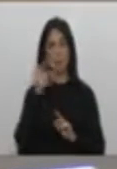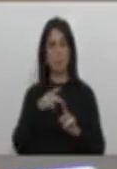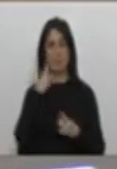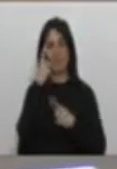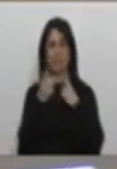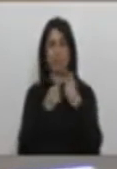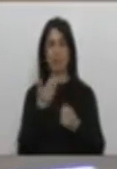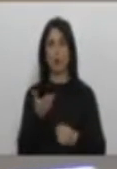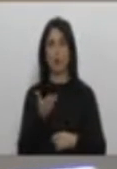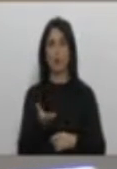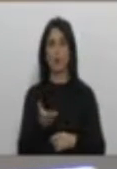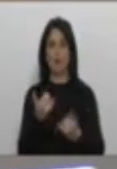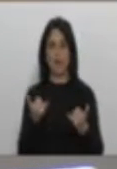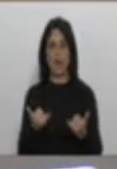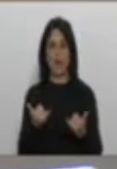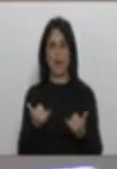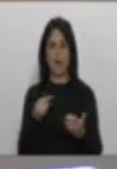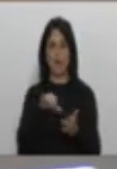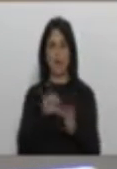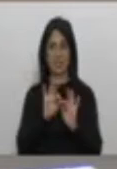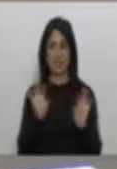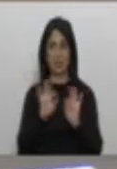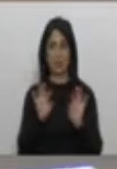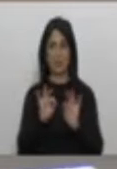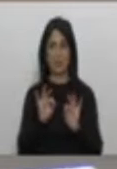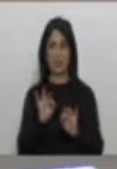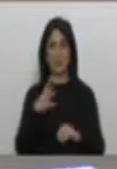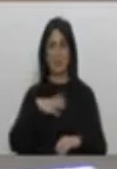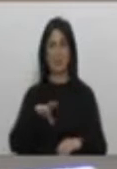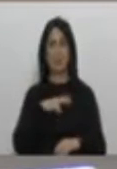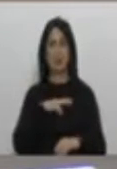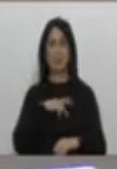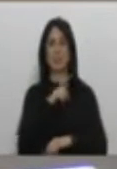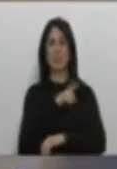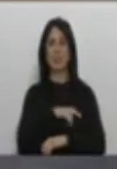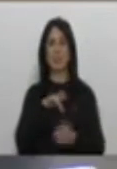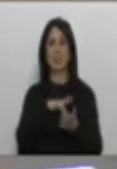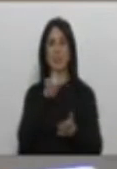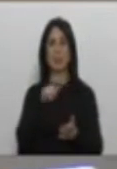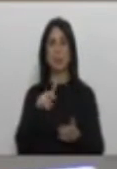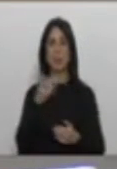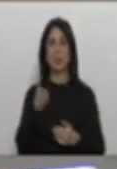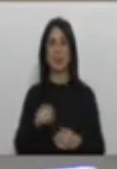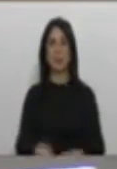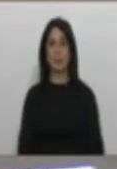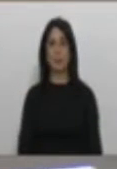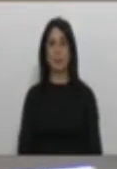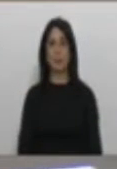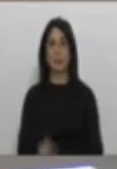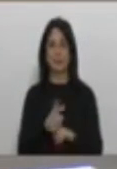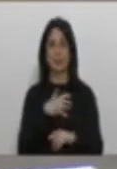ინფორმაცია, რომელსაც ახლა წარმოგიდგენთ საქართველოს პარლამენტის წევრებს და მოსახლეობას.